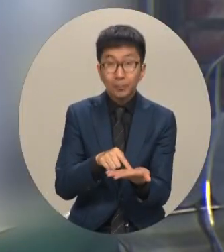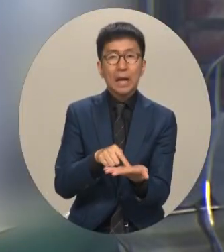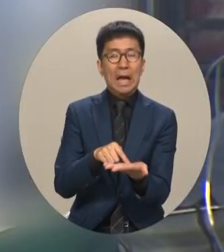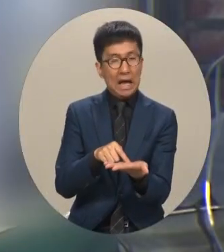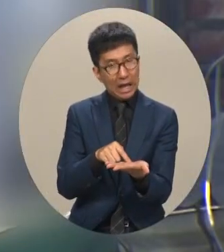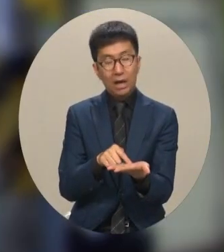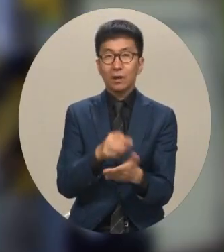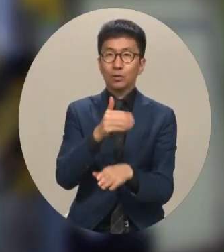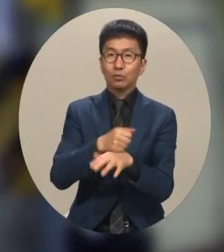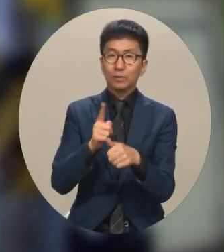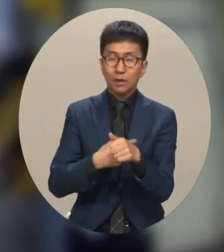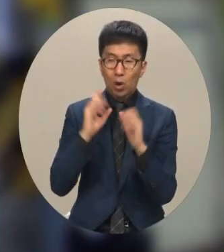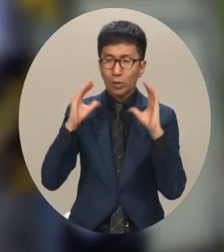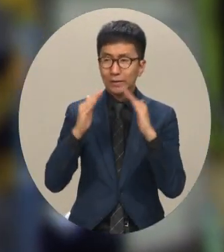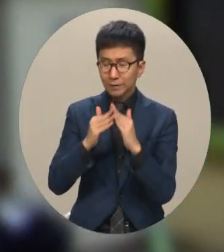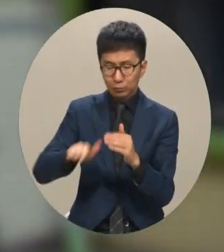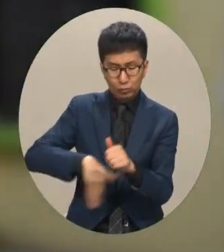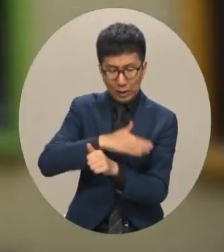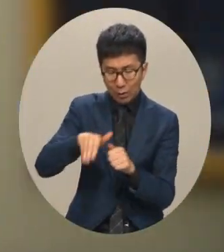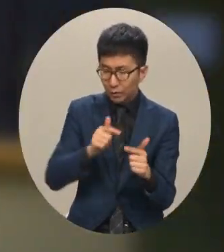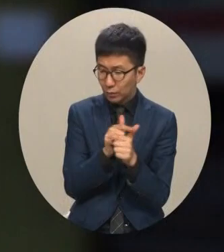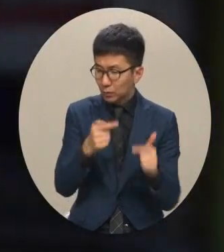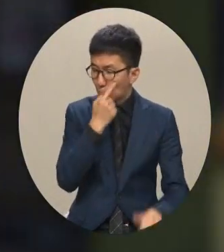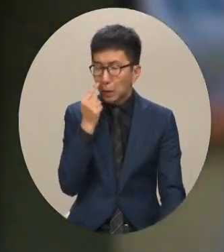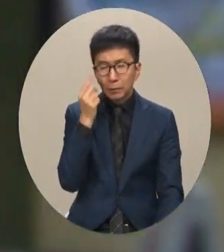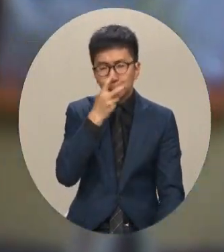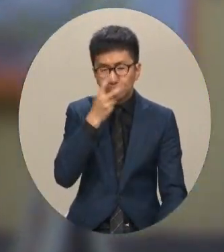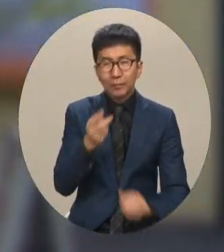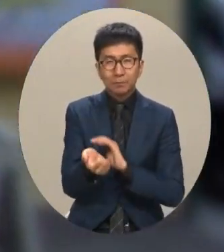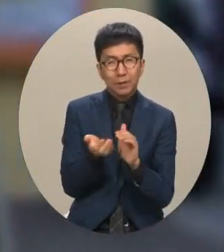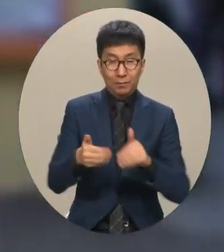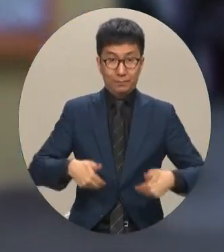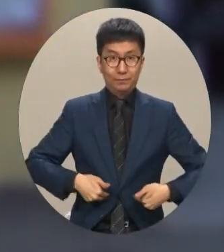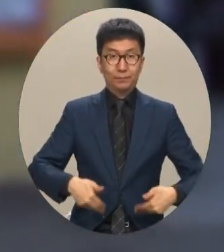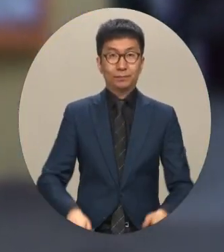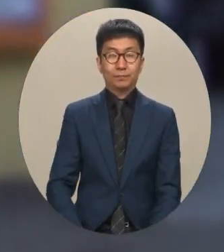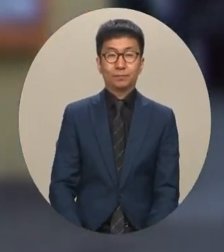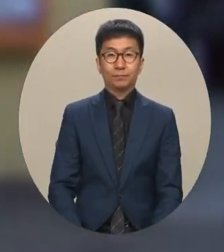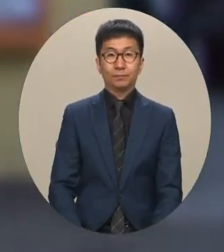큰 사각지대가 될 수 있다는 우려가 나옵니다 EBS 뉴스 박광주